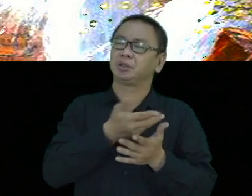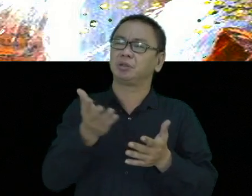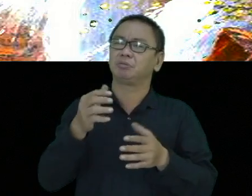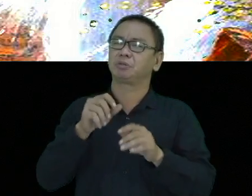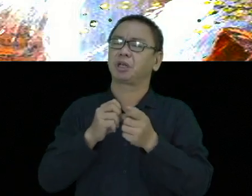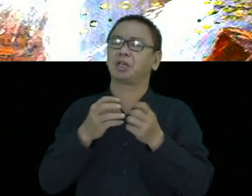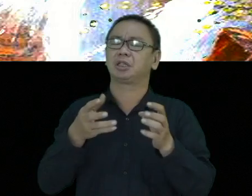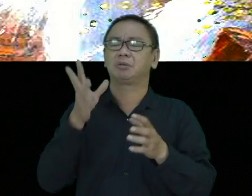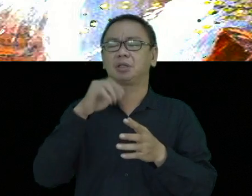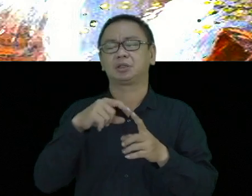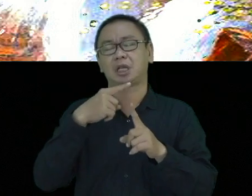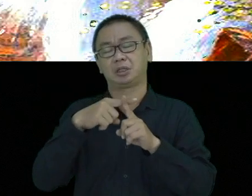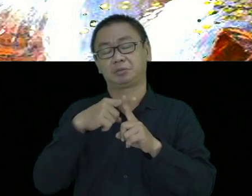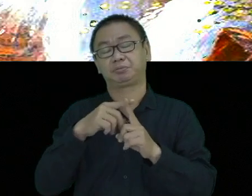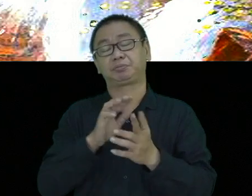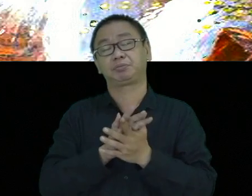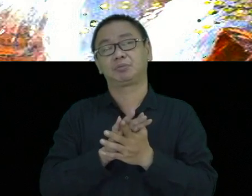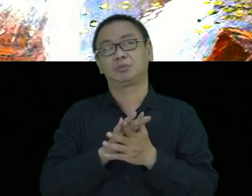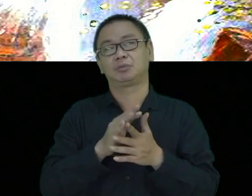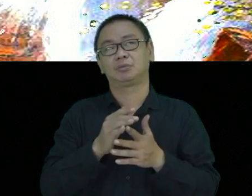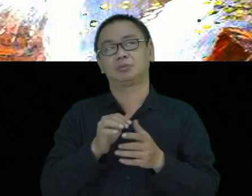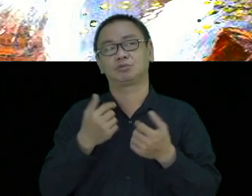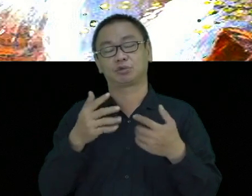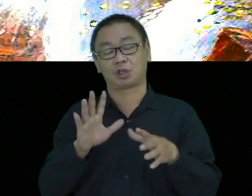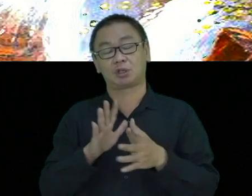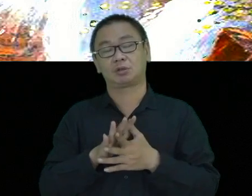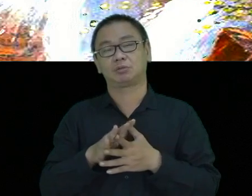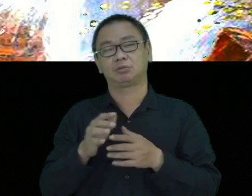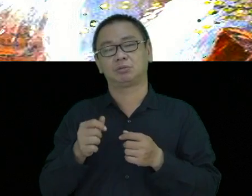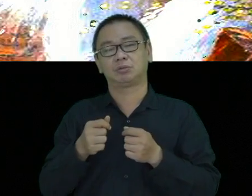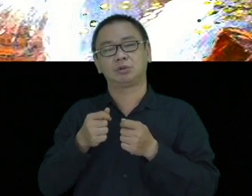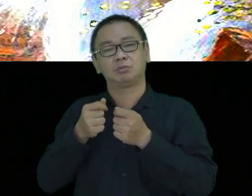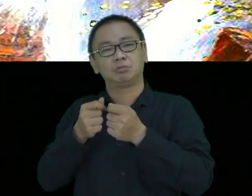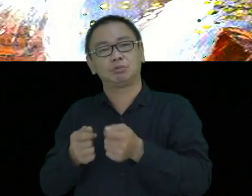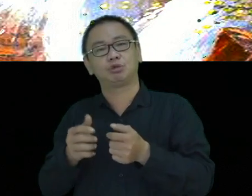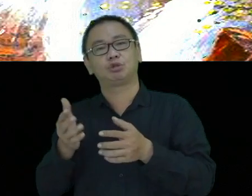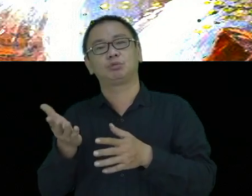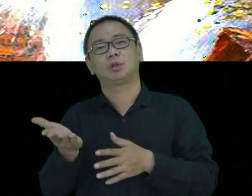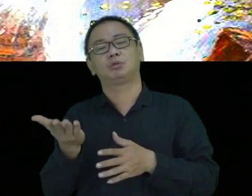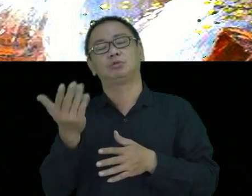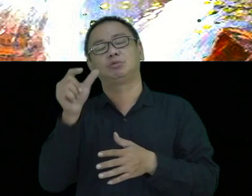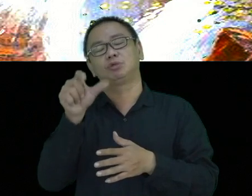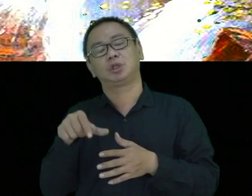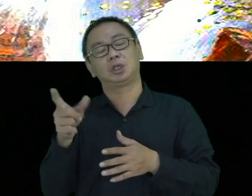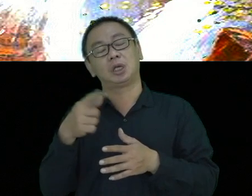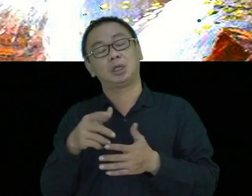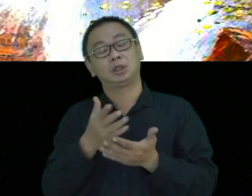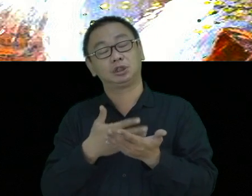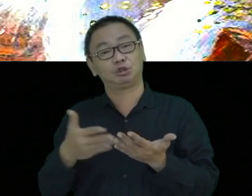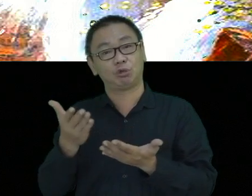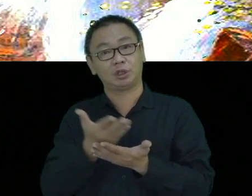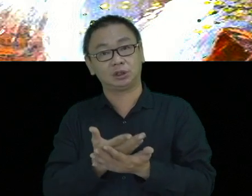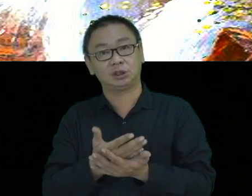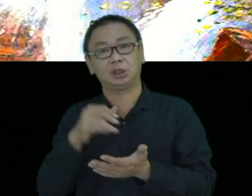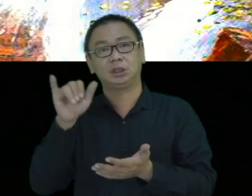salib yang kemudian menebus manusia dari situasi